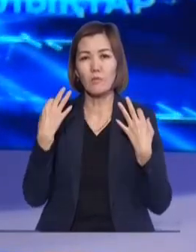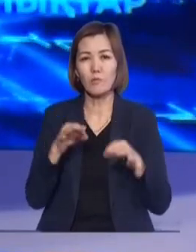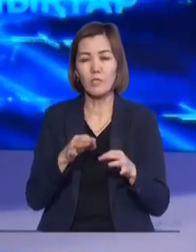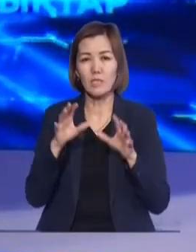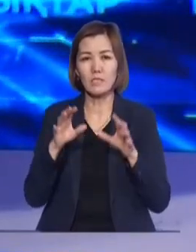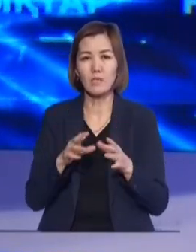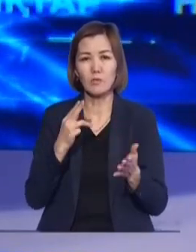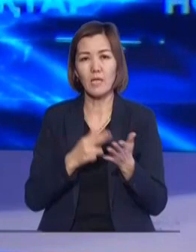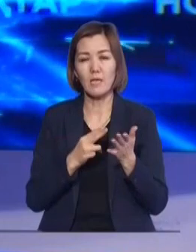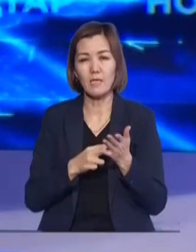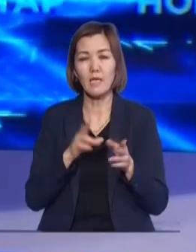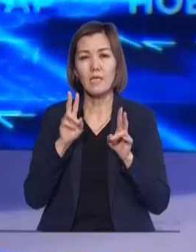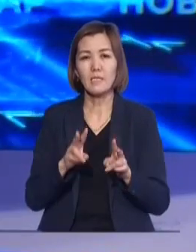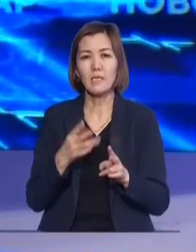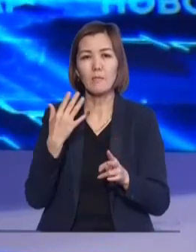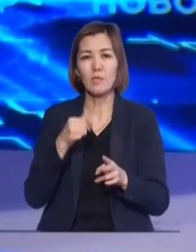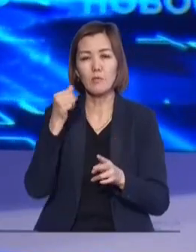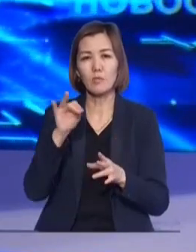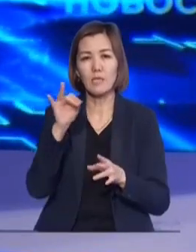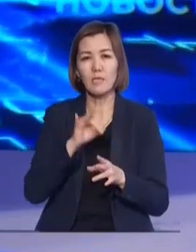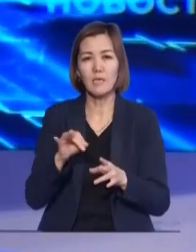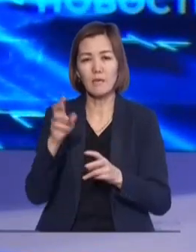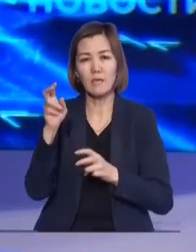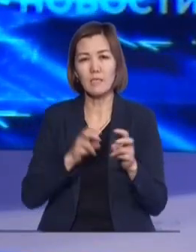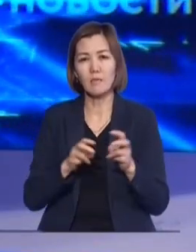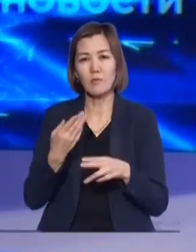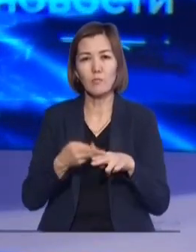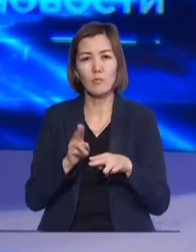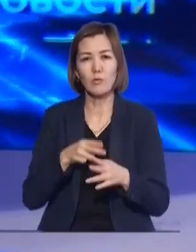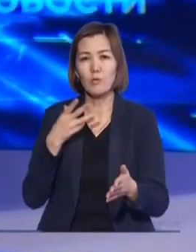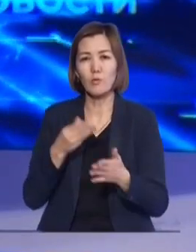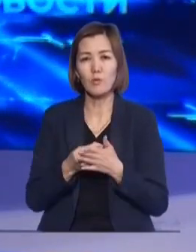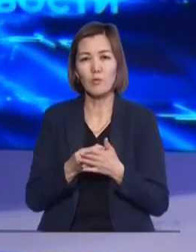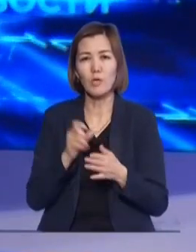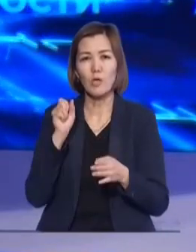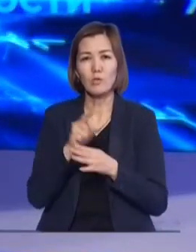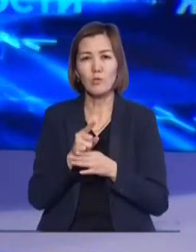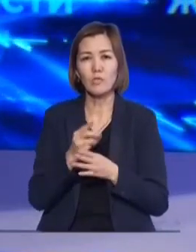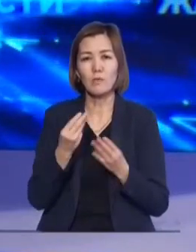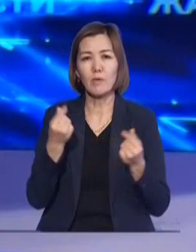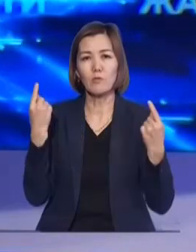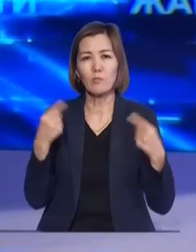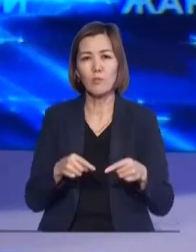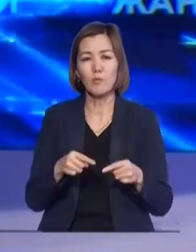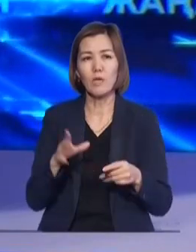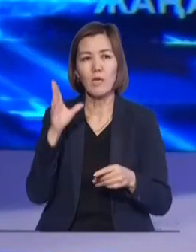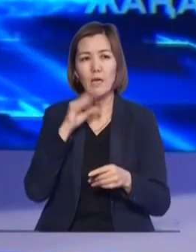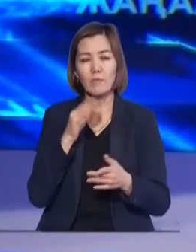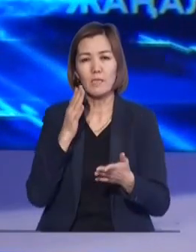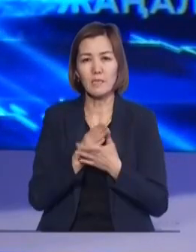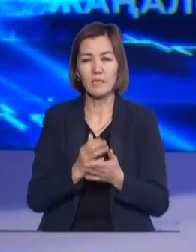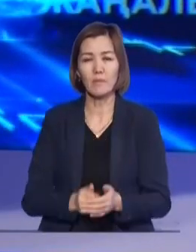заң жүзінде дәлелдеген. Дегенмен 50 жылдық тарихы бар кәсіпорынға мұндай сома төлеуді жүктесе, онда банкрот болу әбден